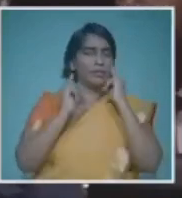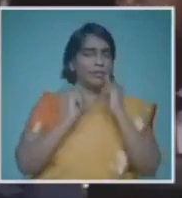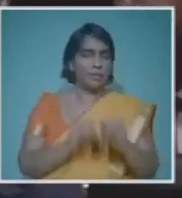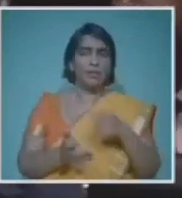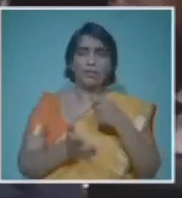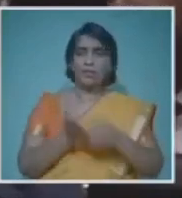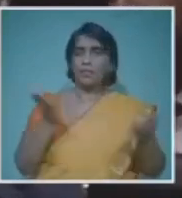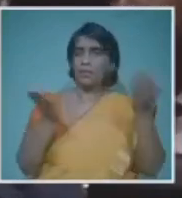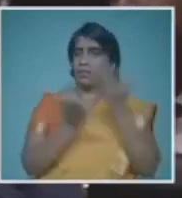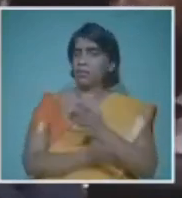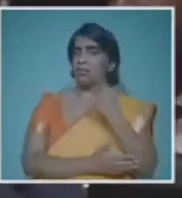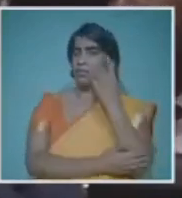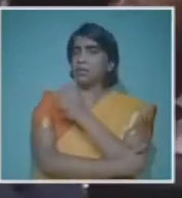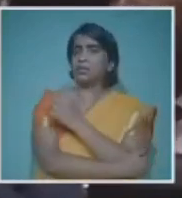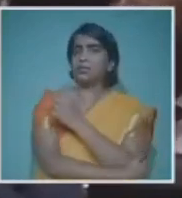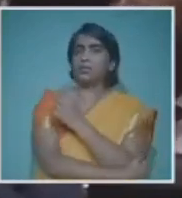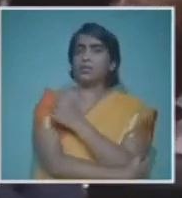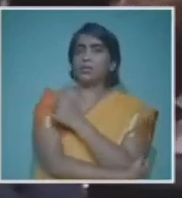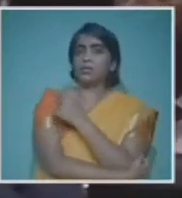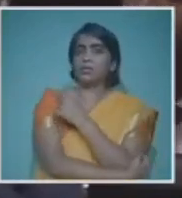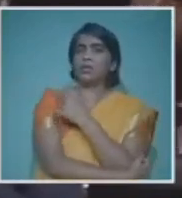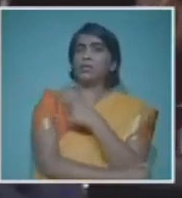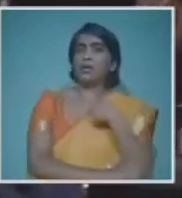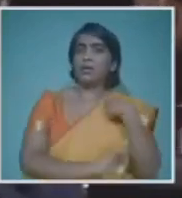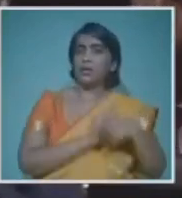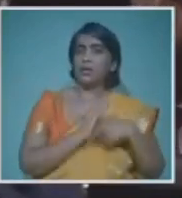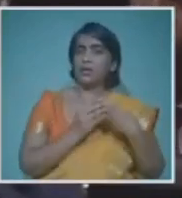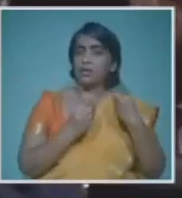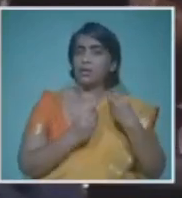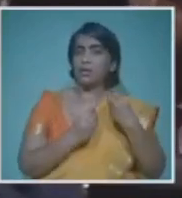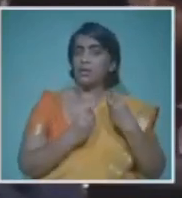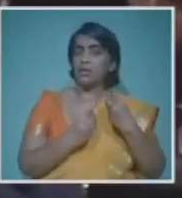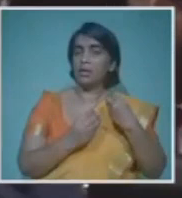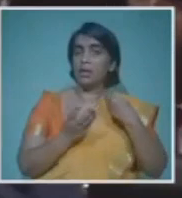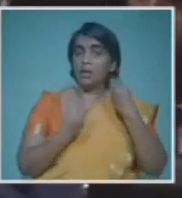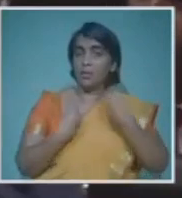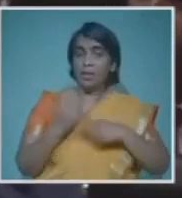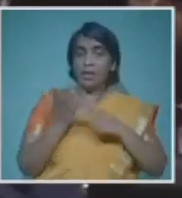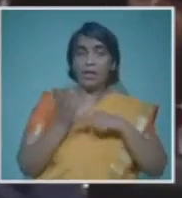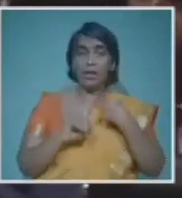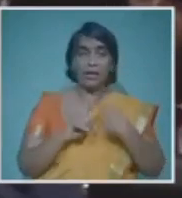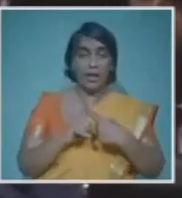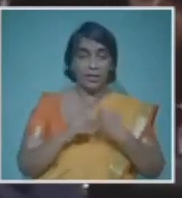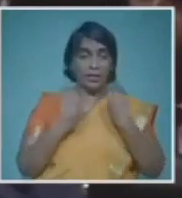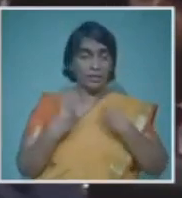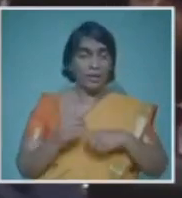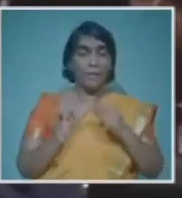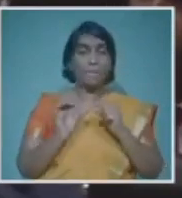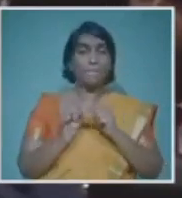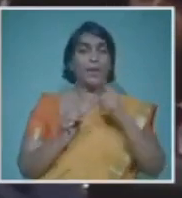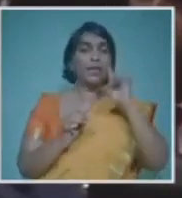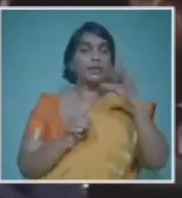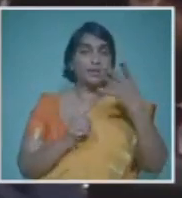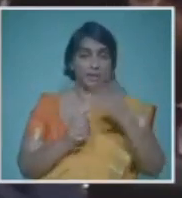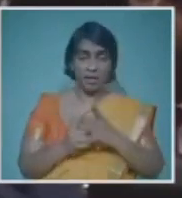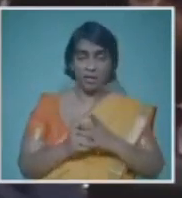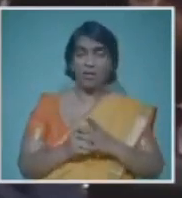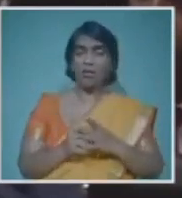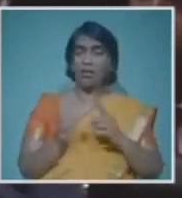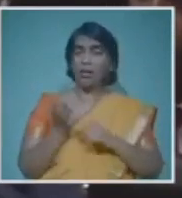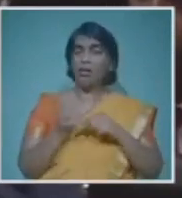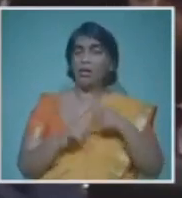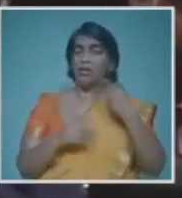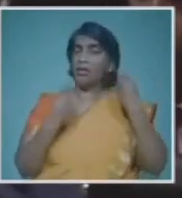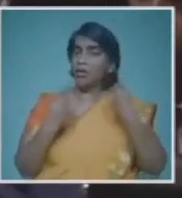ගිවිසුමක් නිසා මේ රටේ අපිට අහිමි වෙන බද්ද විතරක් බිලියන 100යි. බිලියන 100ක බද්දක්